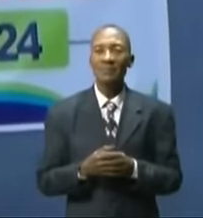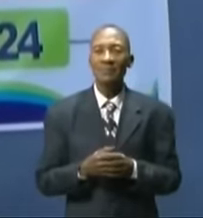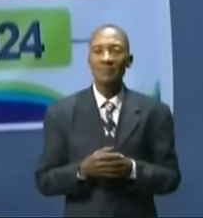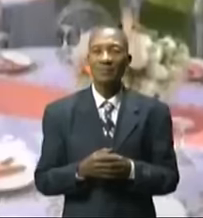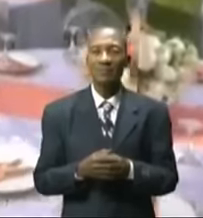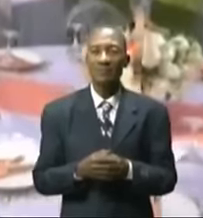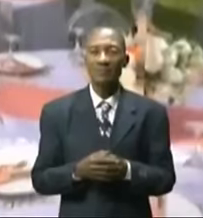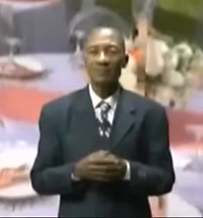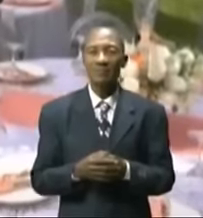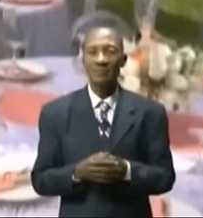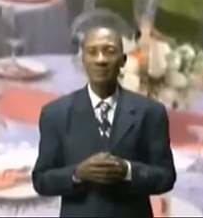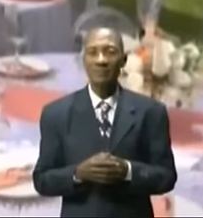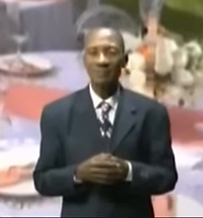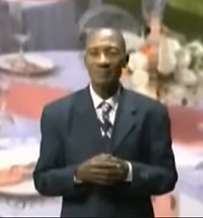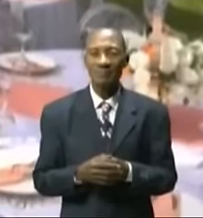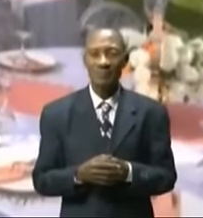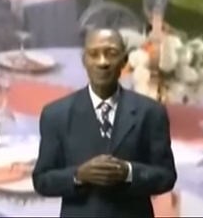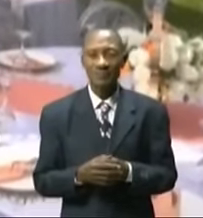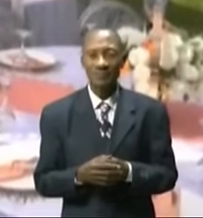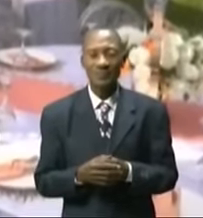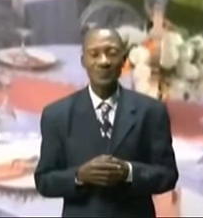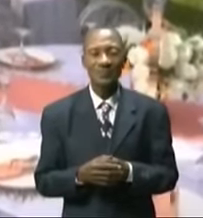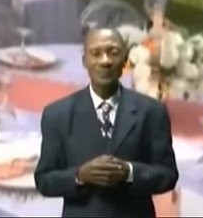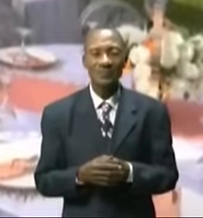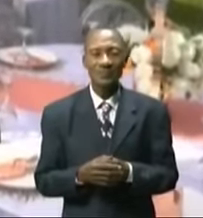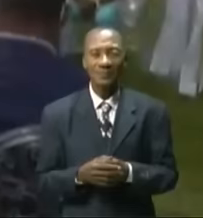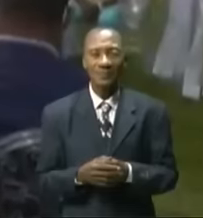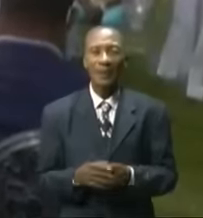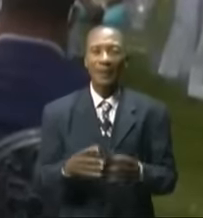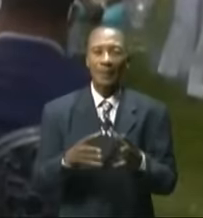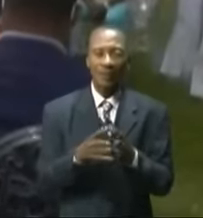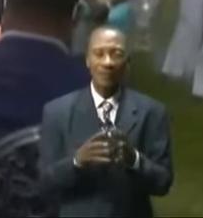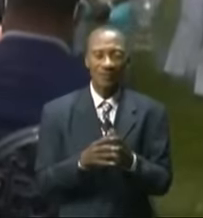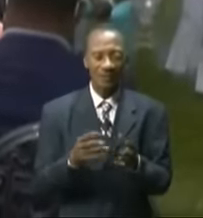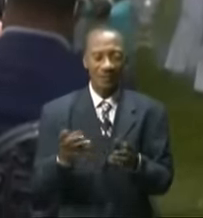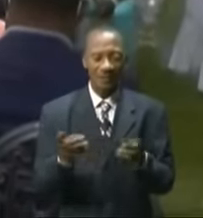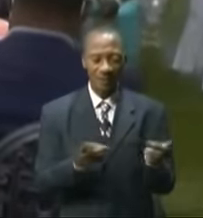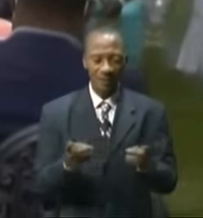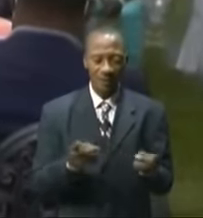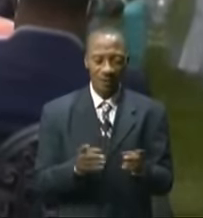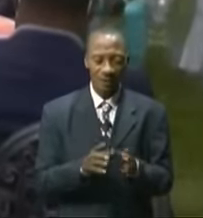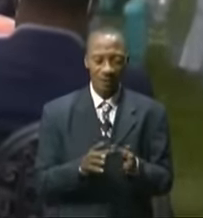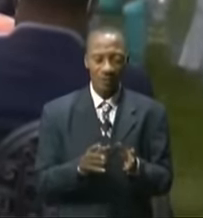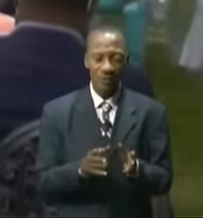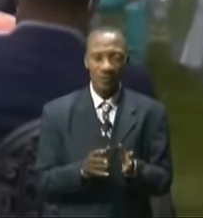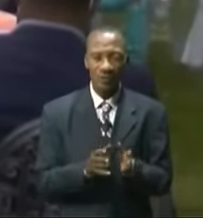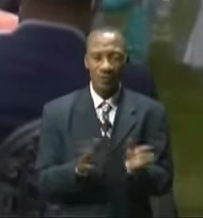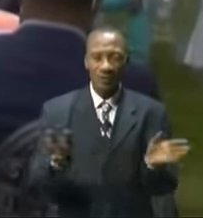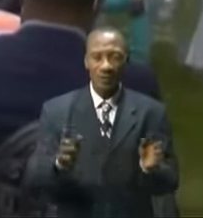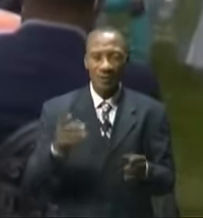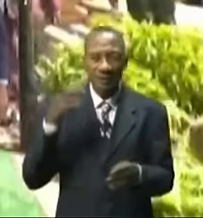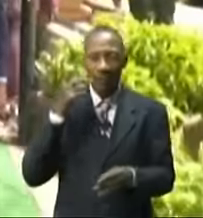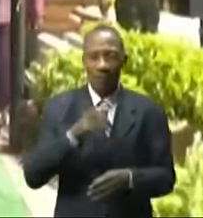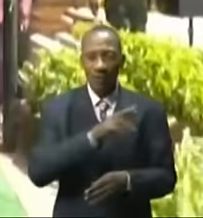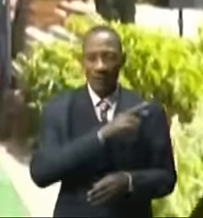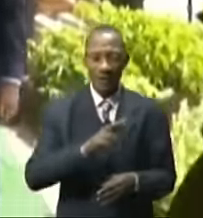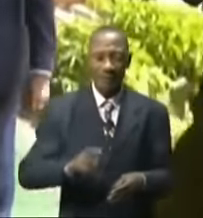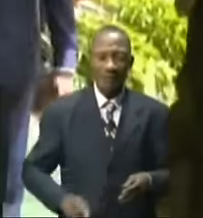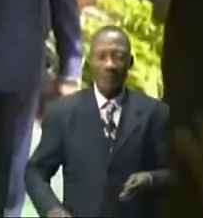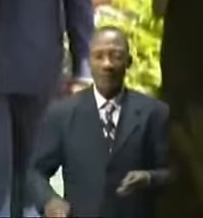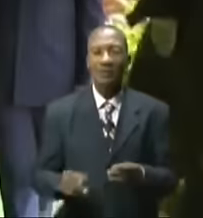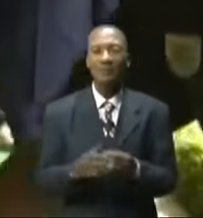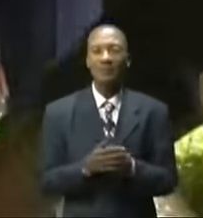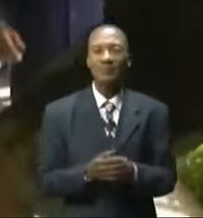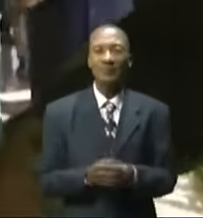Les agents et cadres d'Afridex se sont réunis autour du directeur général de ses services publics, le grand amiral Baudouin Liwanga, ce